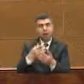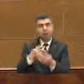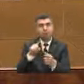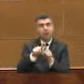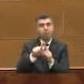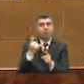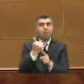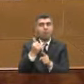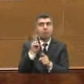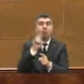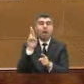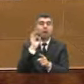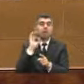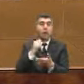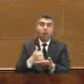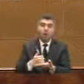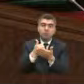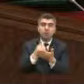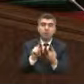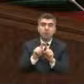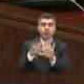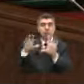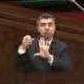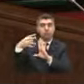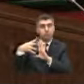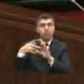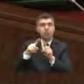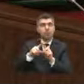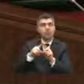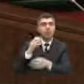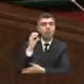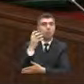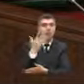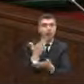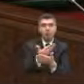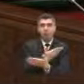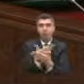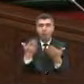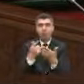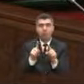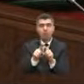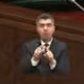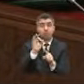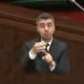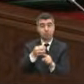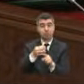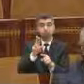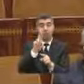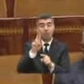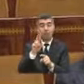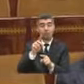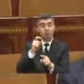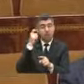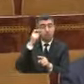القوي للمملكة في مجال الحفاظ على البيئة، وأصبحت بلادنا بفضل هذا الرؤية الملكية رائدة على